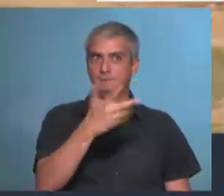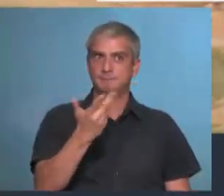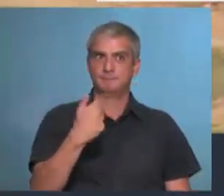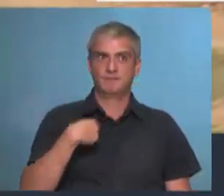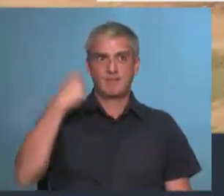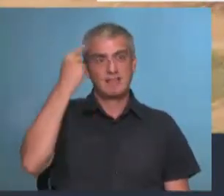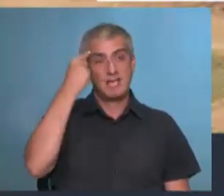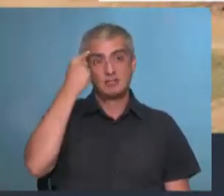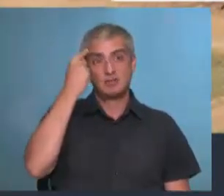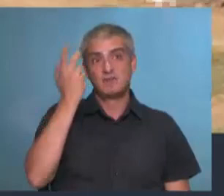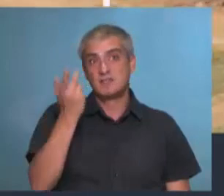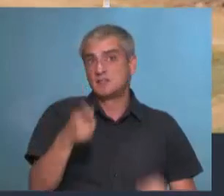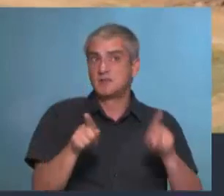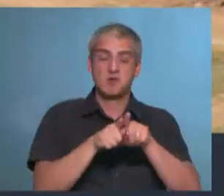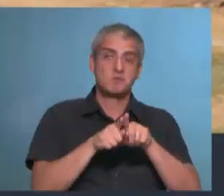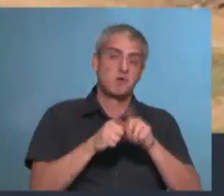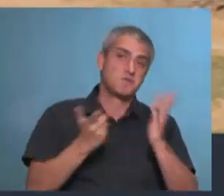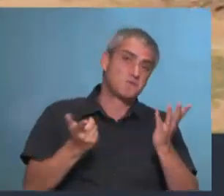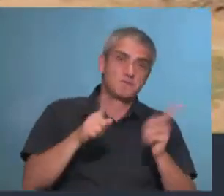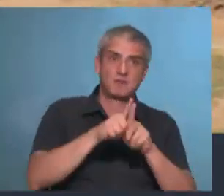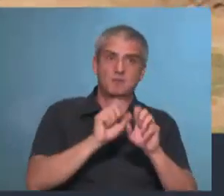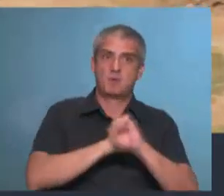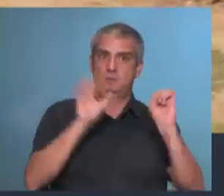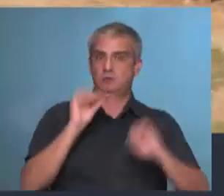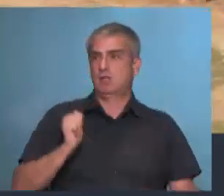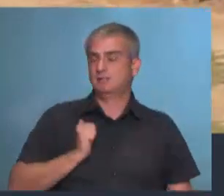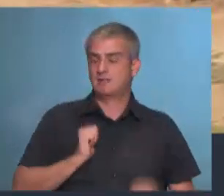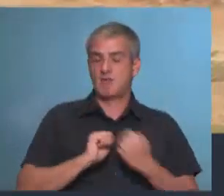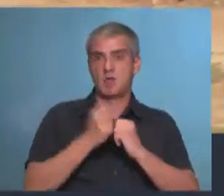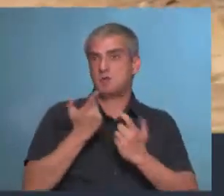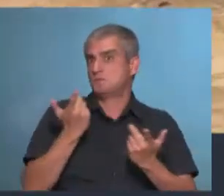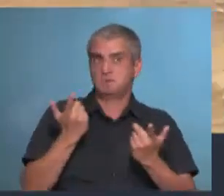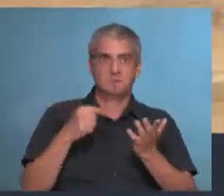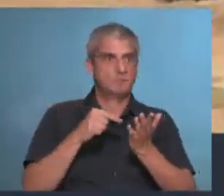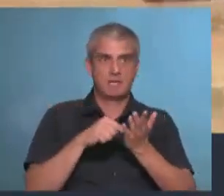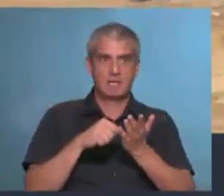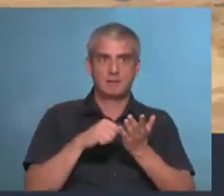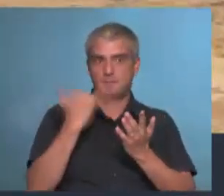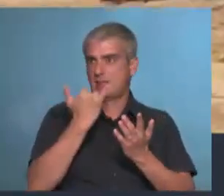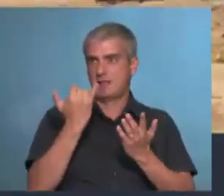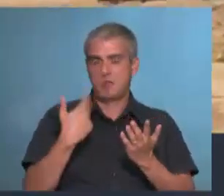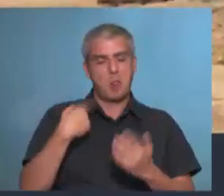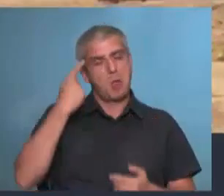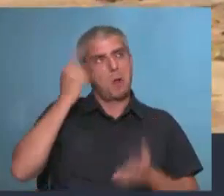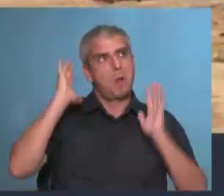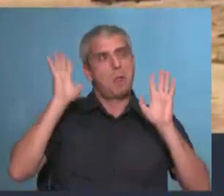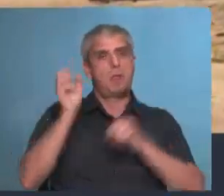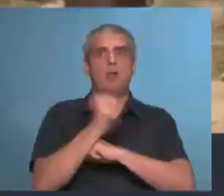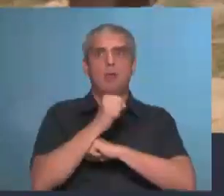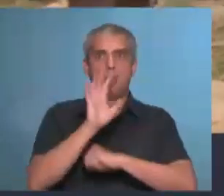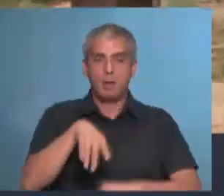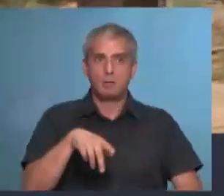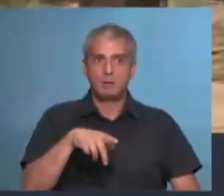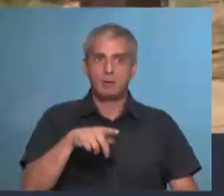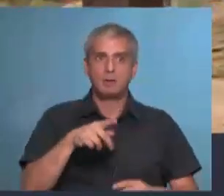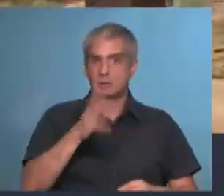וחשבתי שזה כמו שזה פיצוץ של צהל או משהו שהפציץ, כי זה מה שקורה פה בדרך כלל, ולא ייחסתי לזה חשיבות. זה